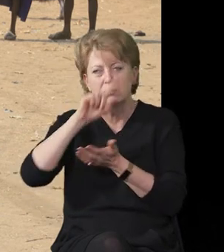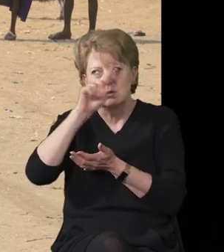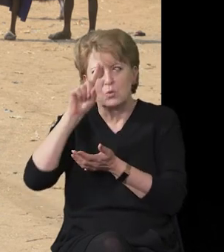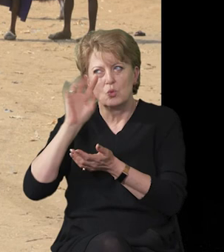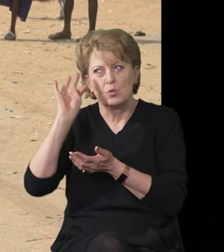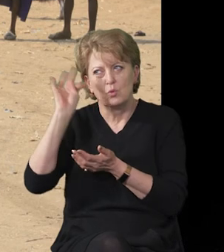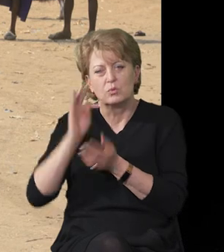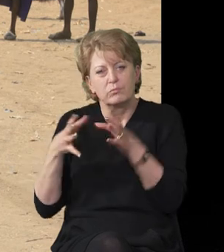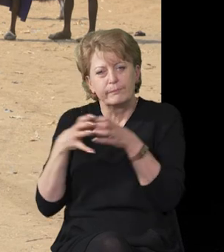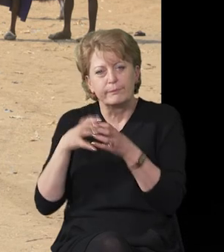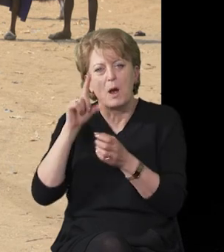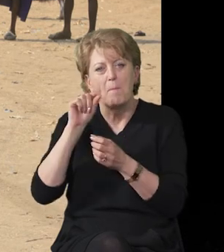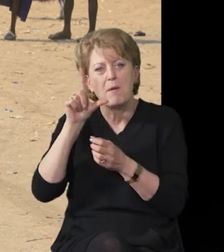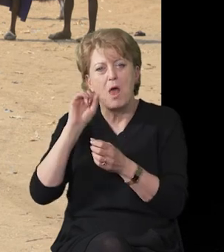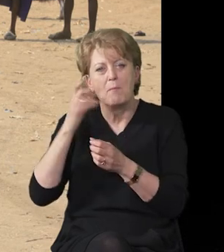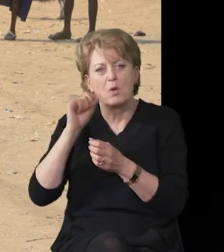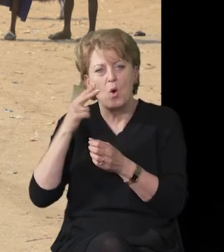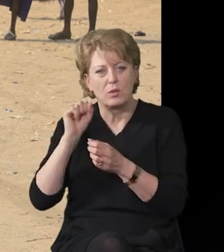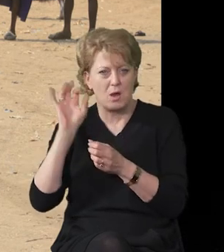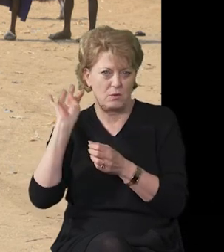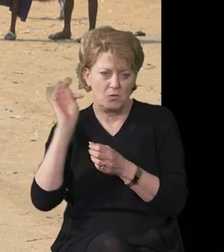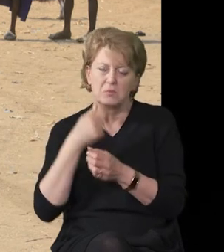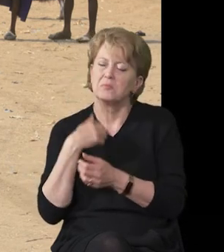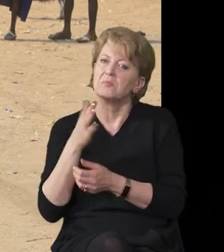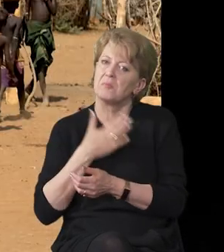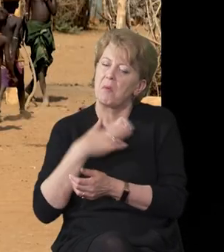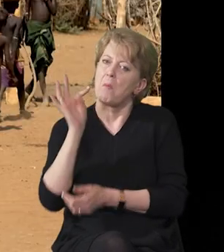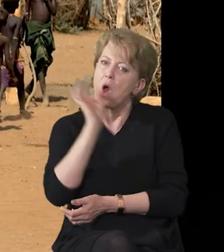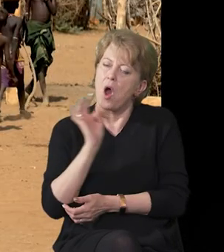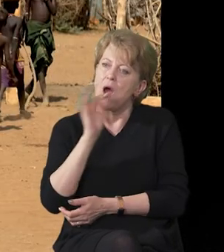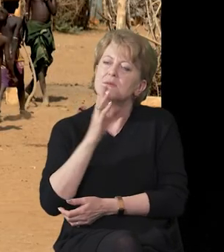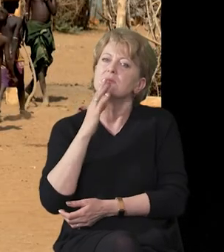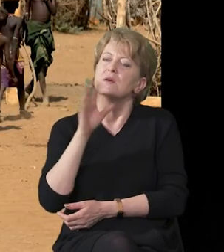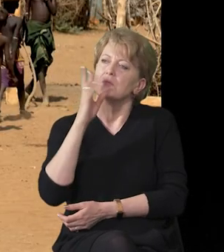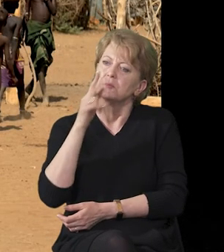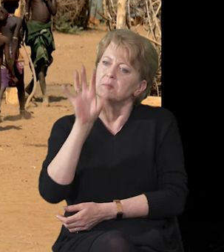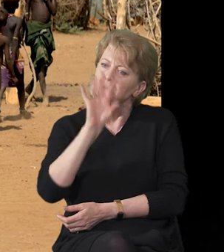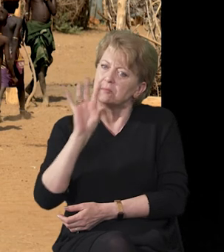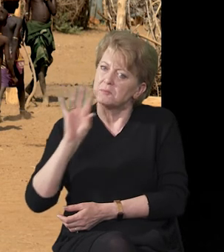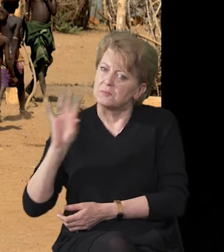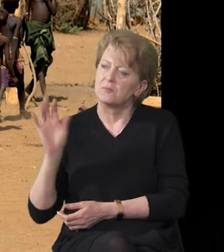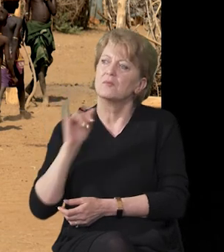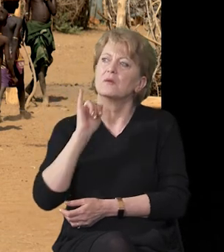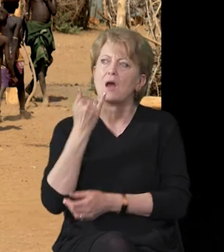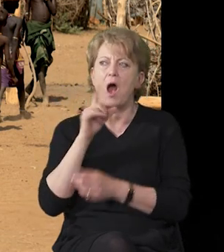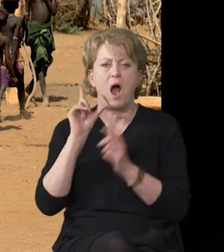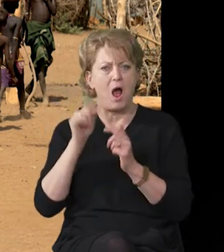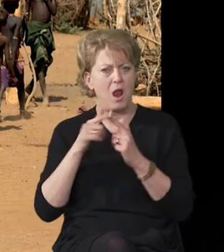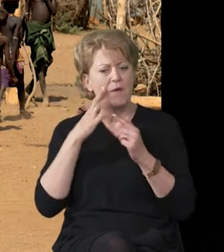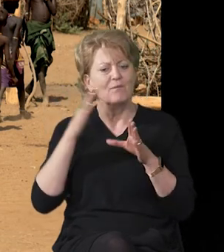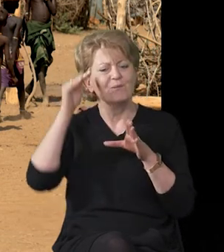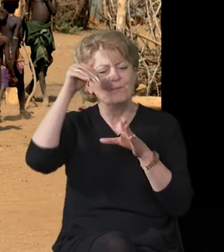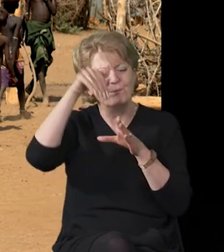plemion, miałem okazję przypatrywać się tej społeczności, ale dużo więcej ciekawych rzeczy dzieje się w wioskach po drugiej